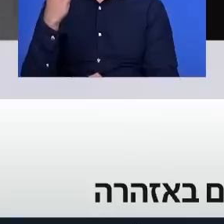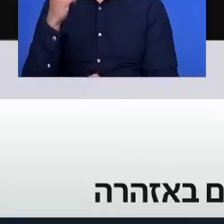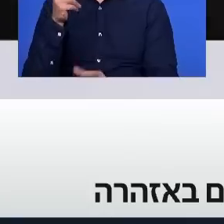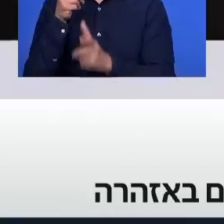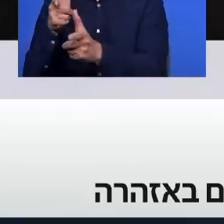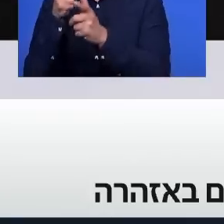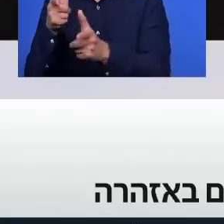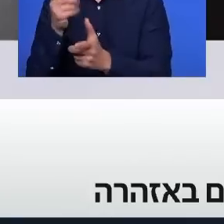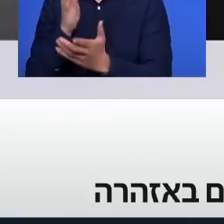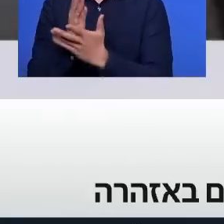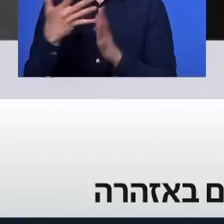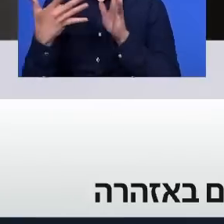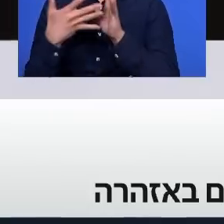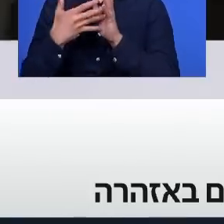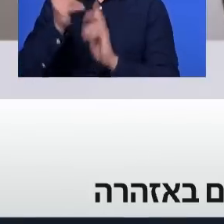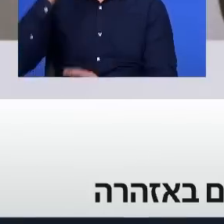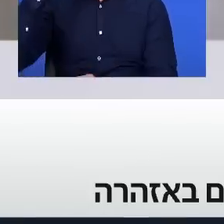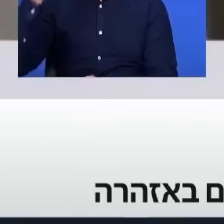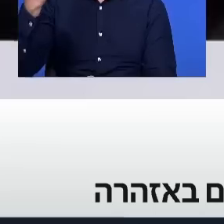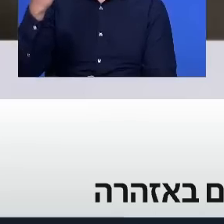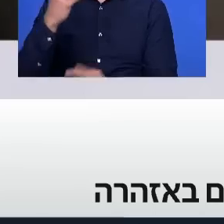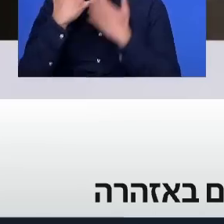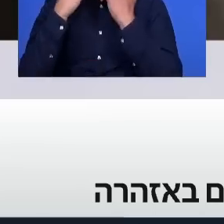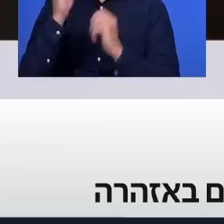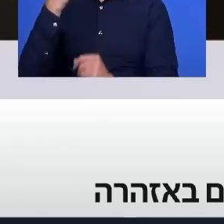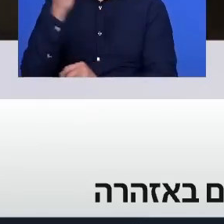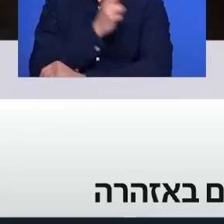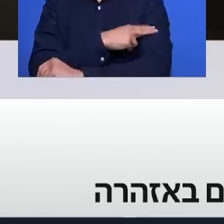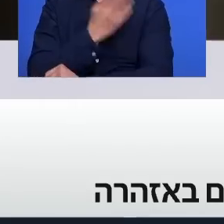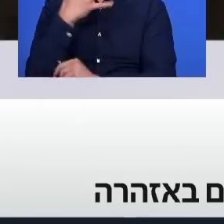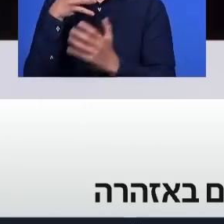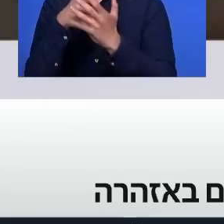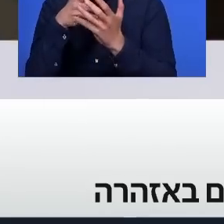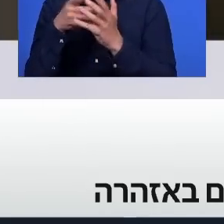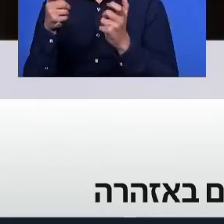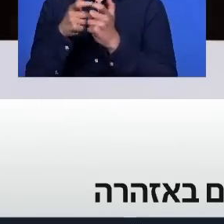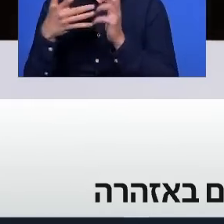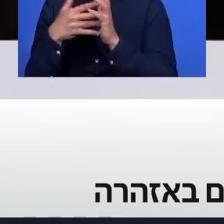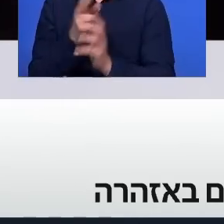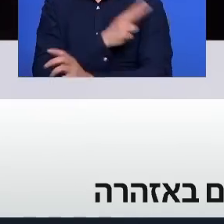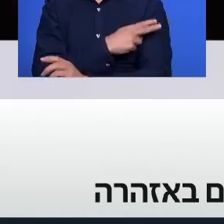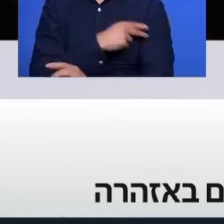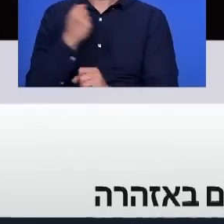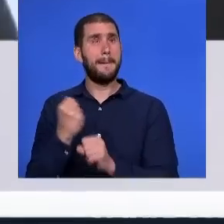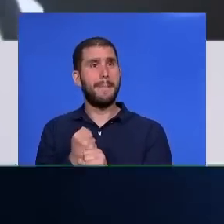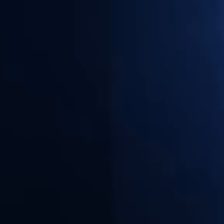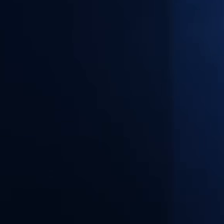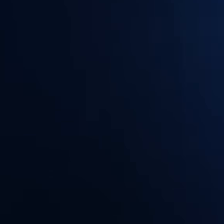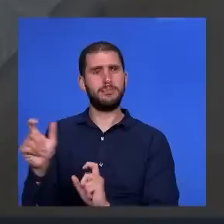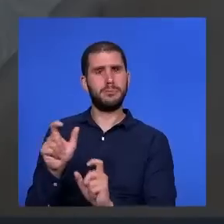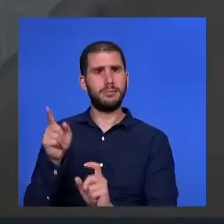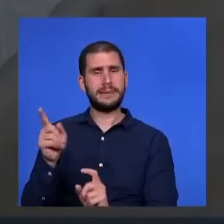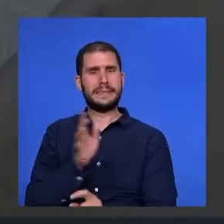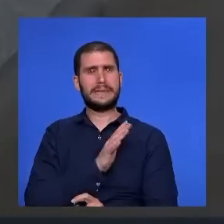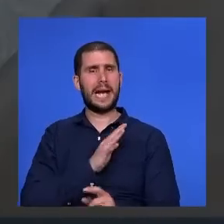חי, נחקרו באזהרה. גרסתו של אחד מהם בפני חוקרי מח"ש כך: פעלתי לנטרול סכנה מיידית